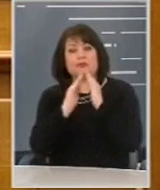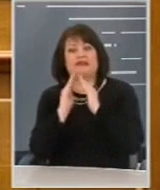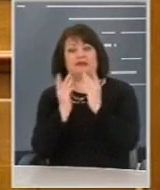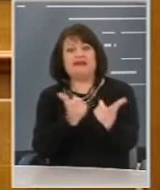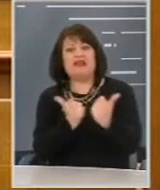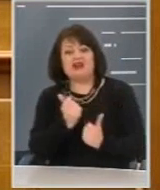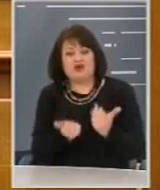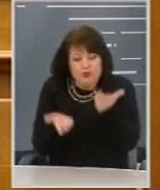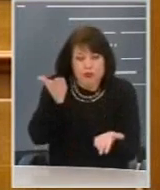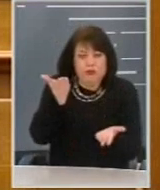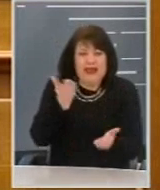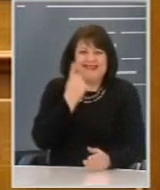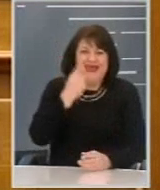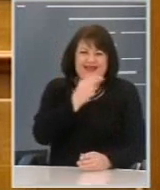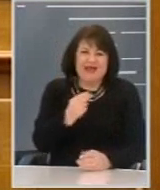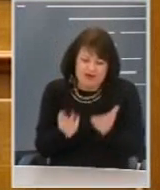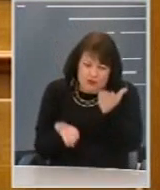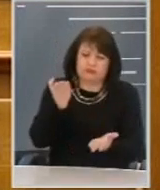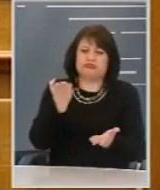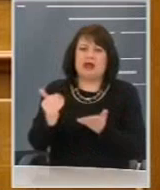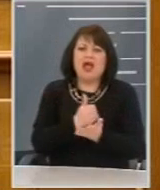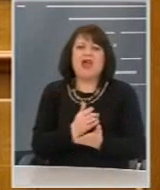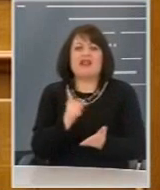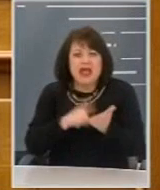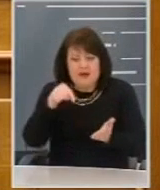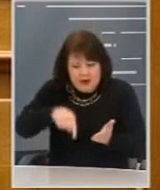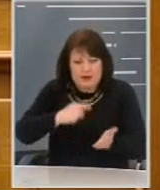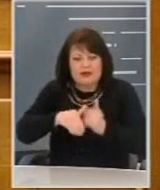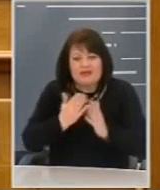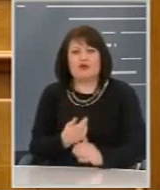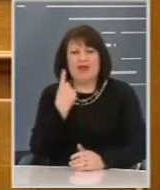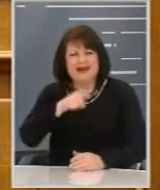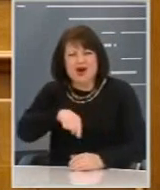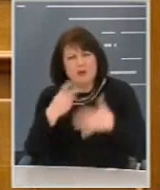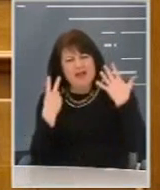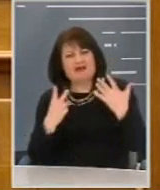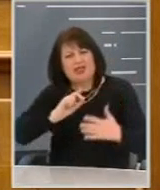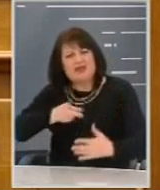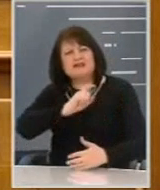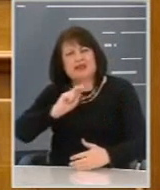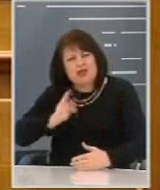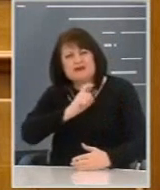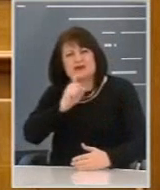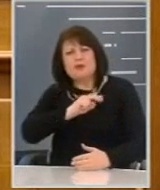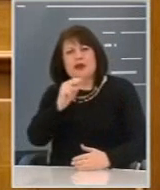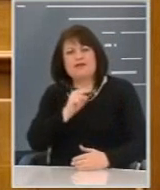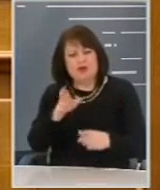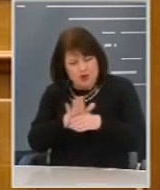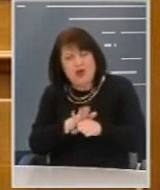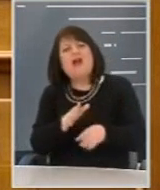δανεισμό ισότιμη, και 1 ευρώ να δίνονταν ανισότιμα έπρεπε να απασχολεί στη Βουλή. Όχι 1,7 δισεκατομμύρια ευρώ και σας φαίνονται και λίγα